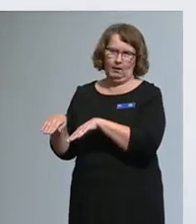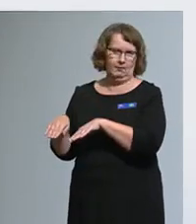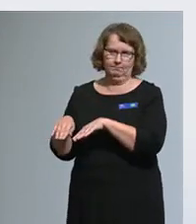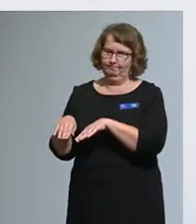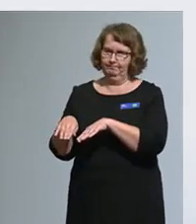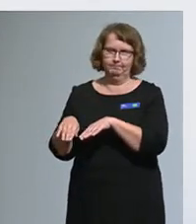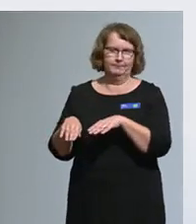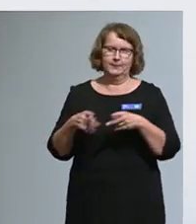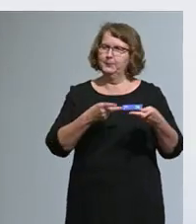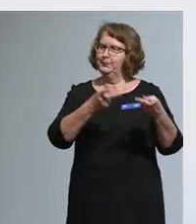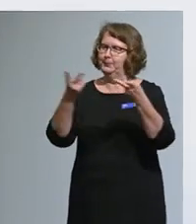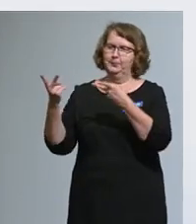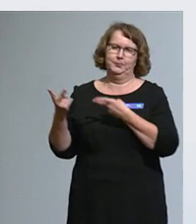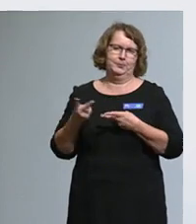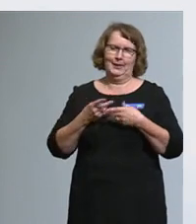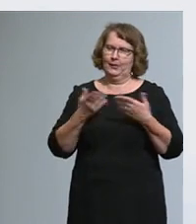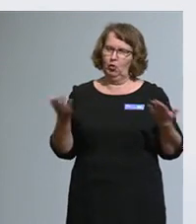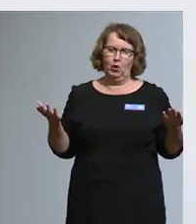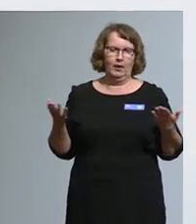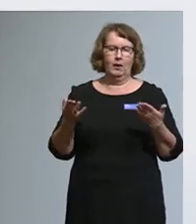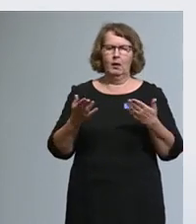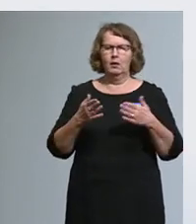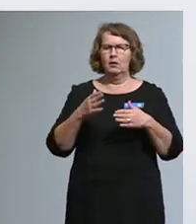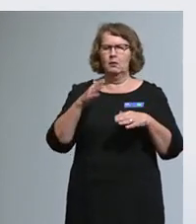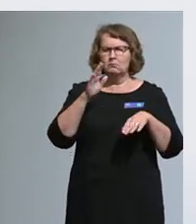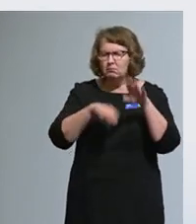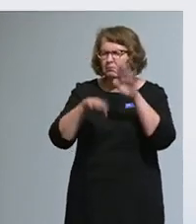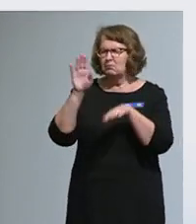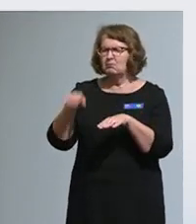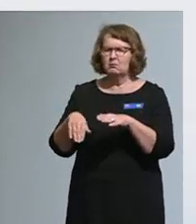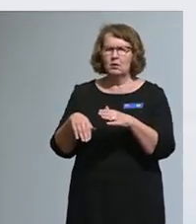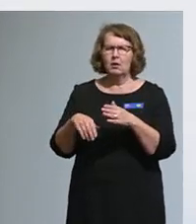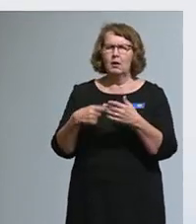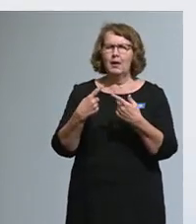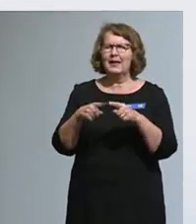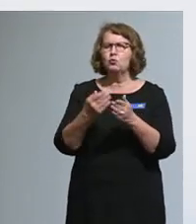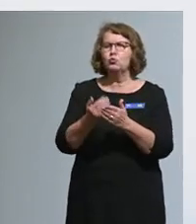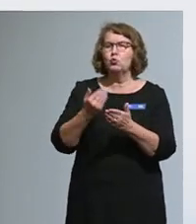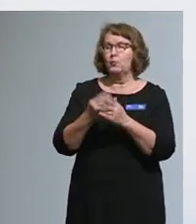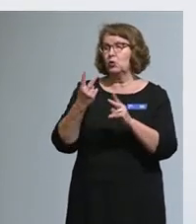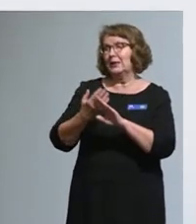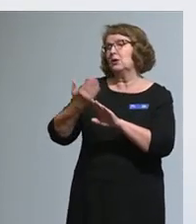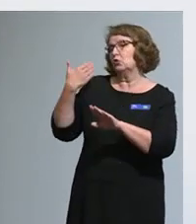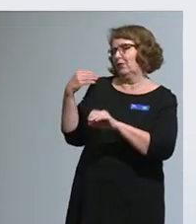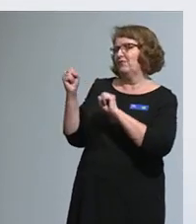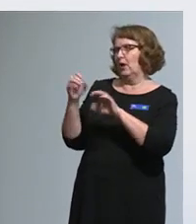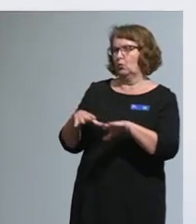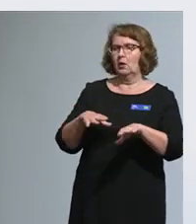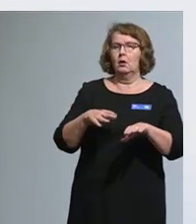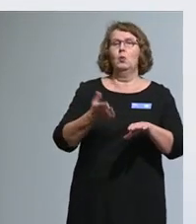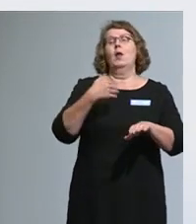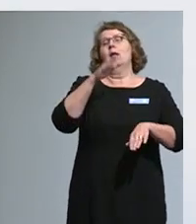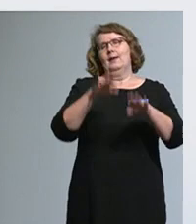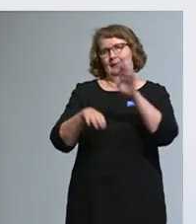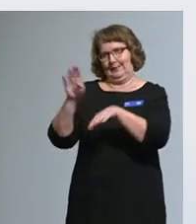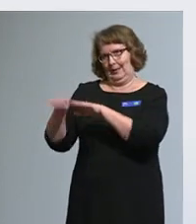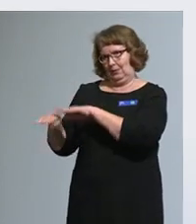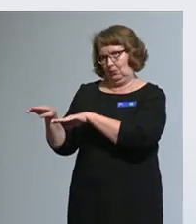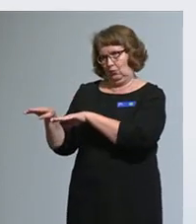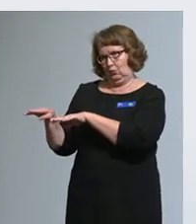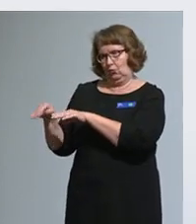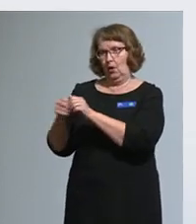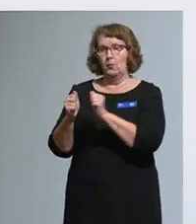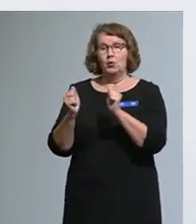toisistaan. Monesta ja historian syystäkin johtuen. Mutta sitten on myöskin erilaisuutta jopa näissä